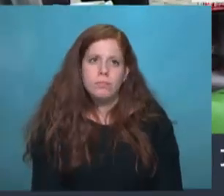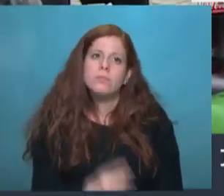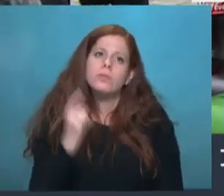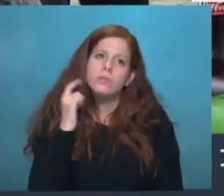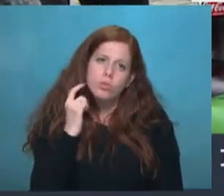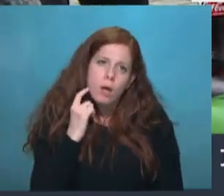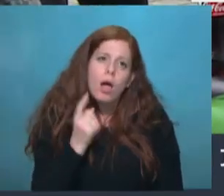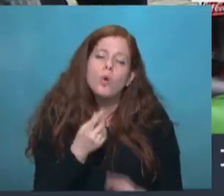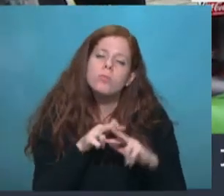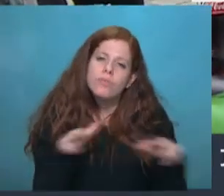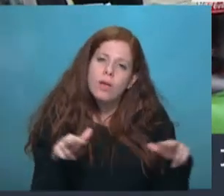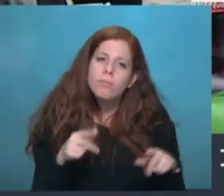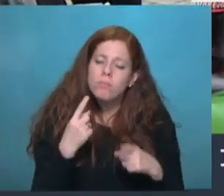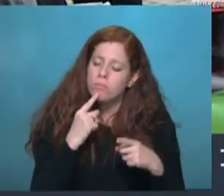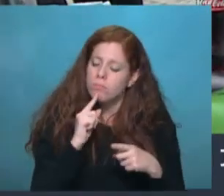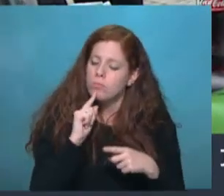השנה האחרונה,